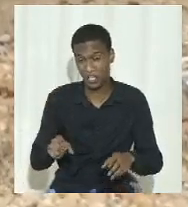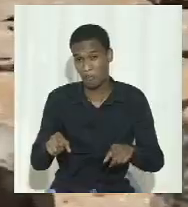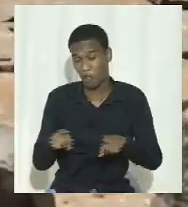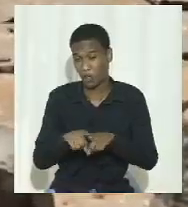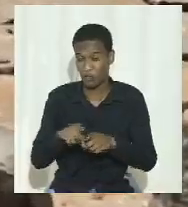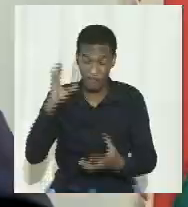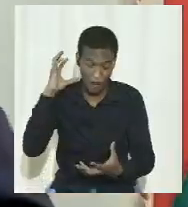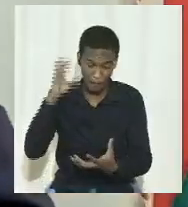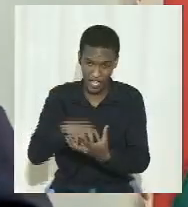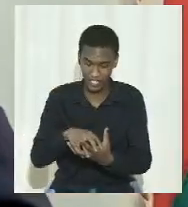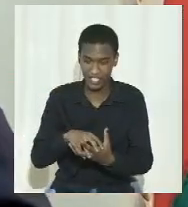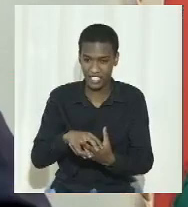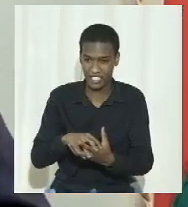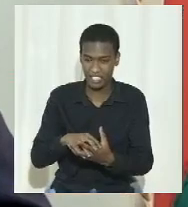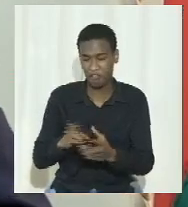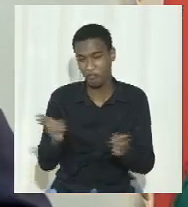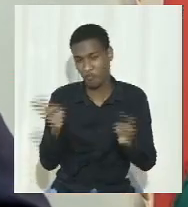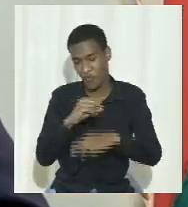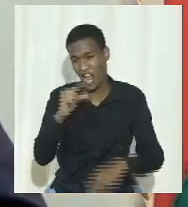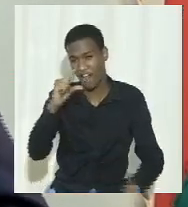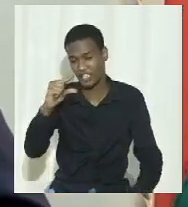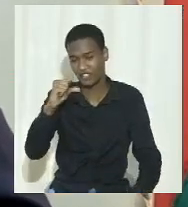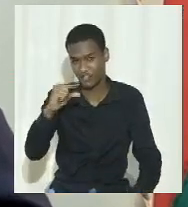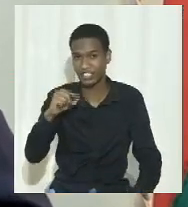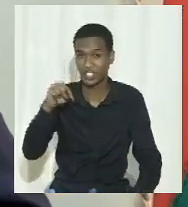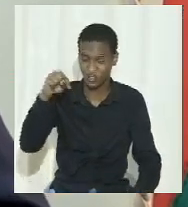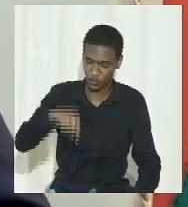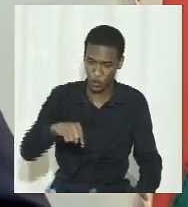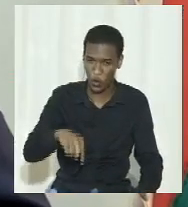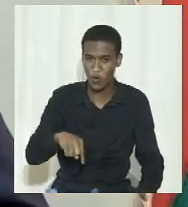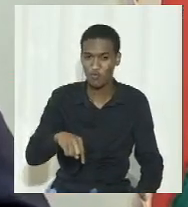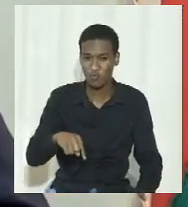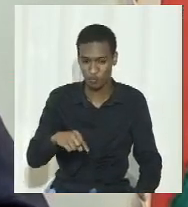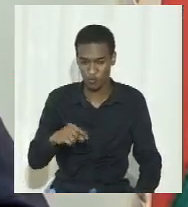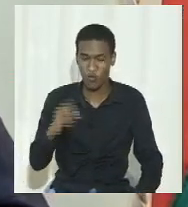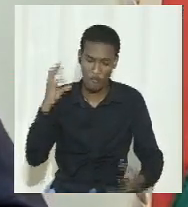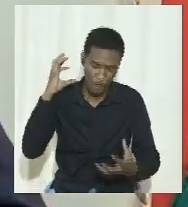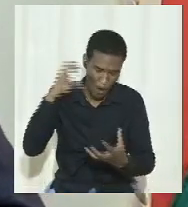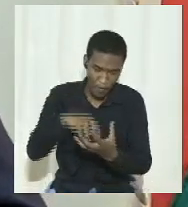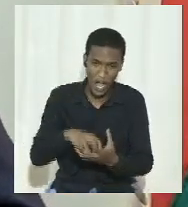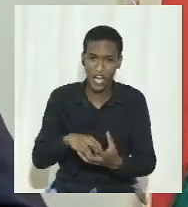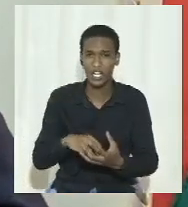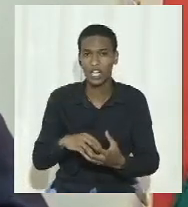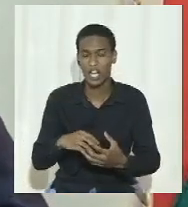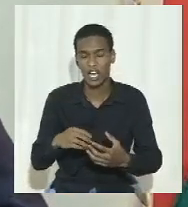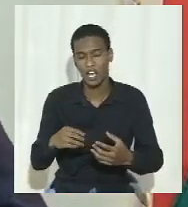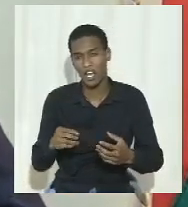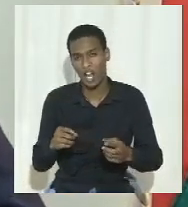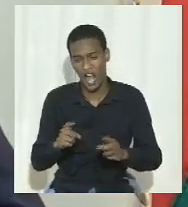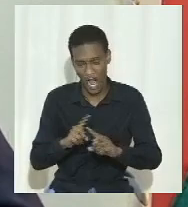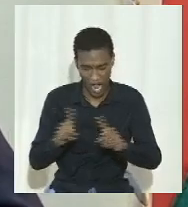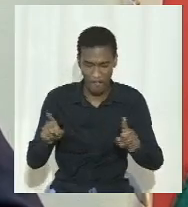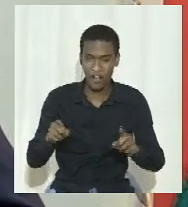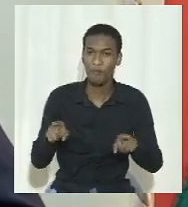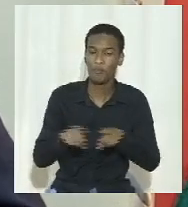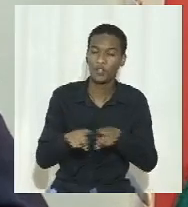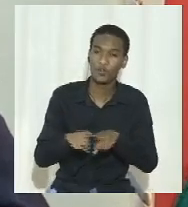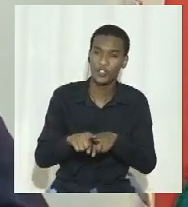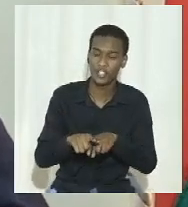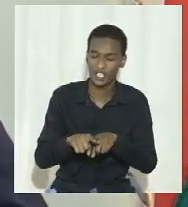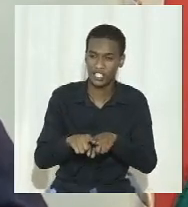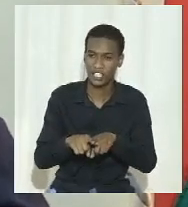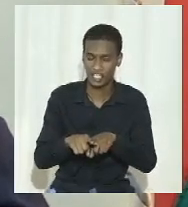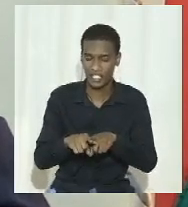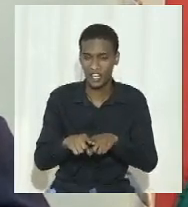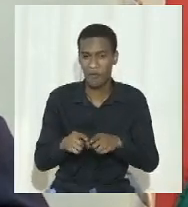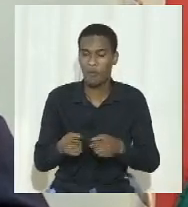ny filanitsena ny asa aloha ny priorizena anaovan'reo pratika amin'ity. Ny ambin'izay moa zany dia mety ho ratrapena